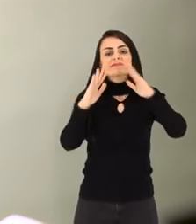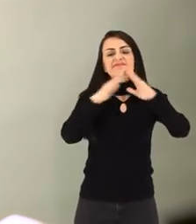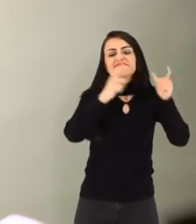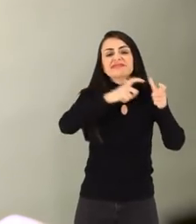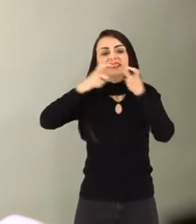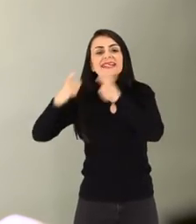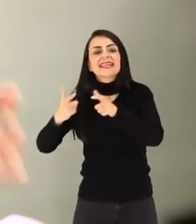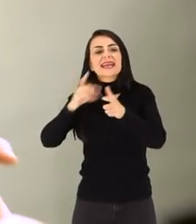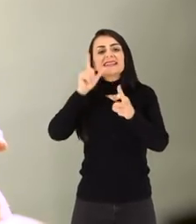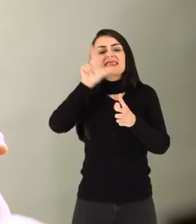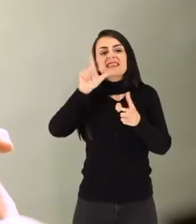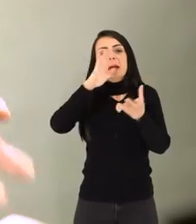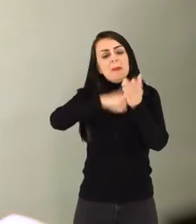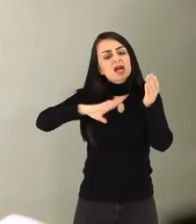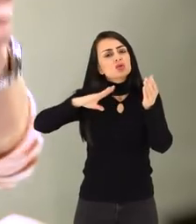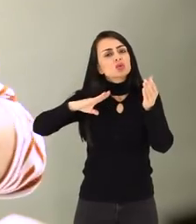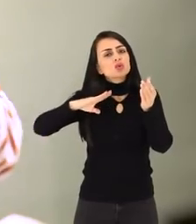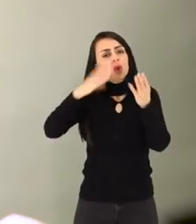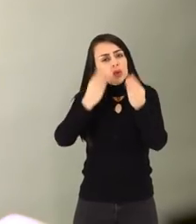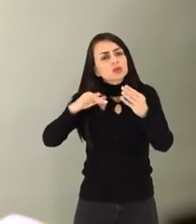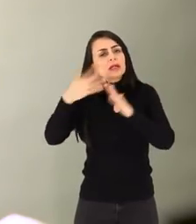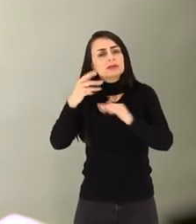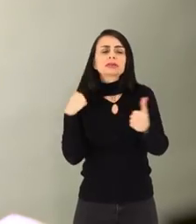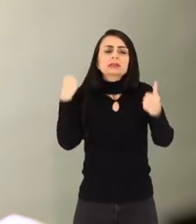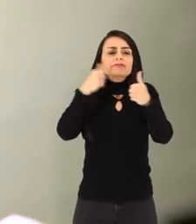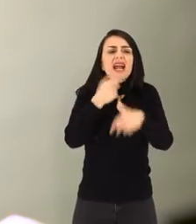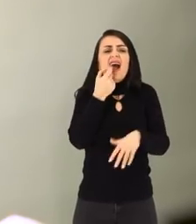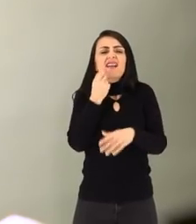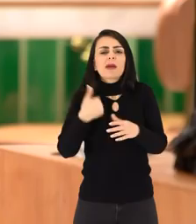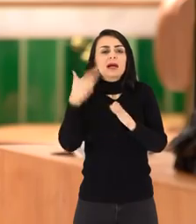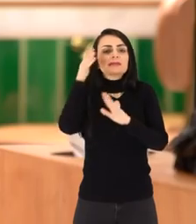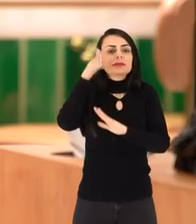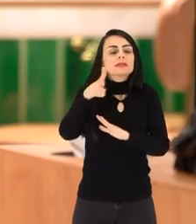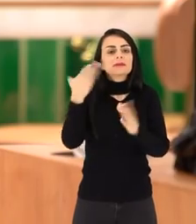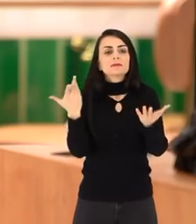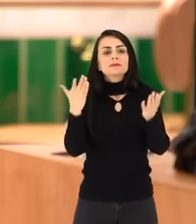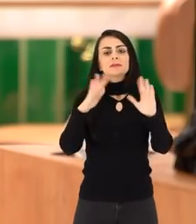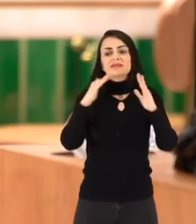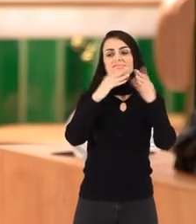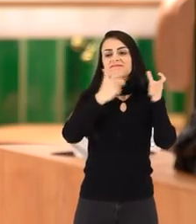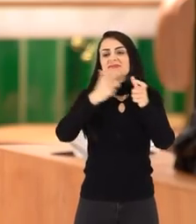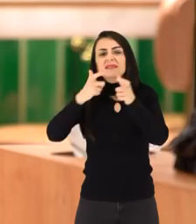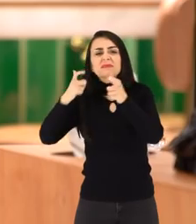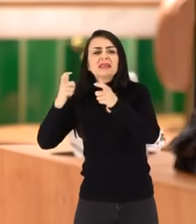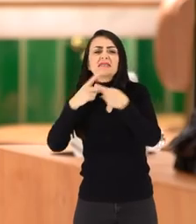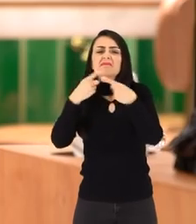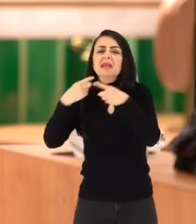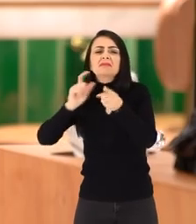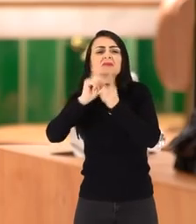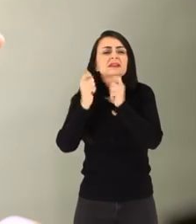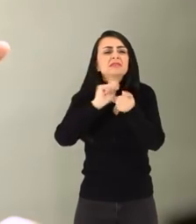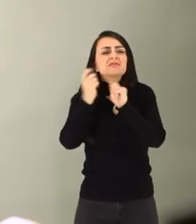Ondan sonra lise bitti, ben tekrar Ankara'ya geldim. Yani biraz göçebe bir hayatım var benim. Ne gezmişsin Ankara'dan sonra? Evet